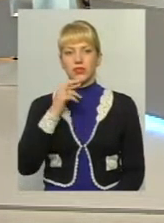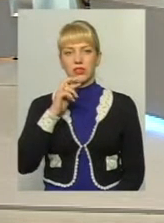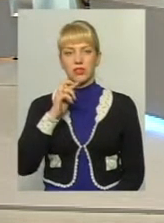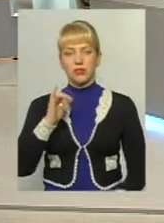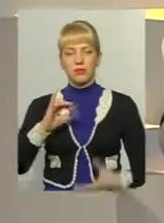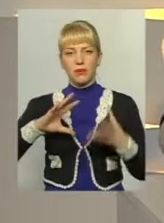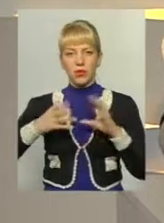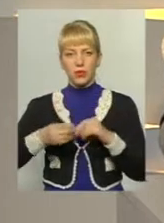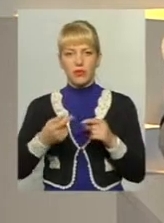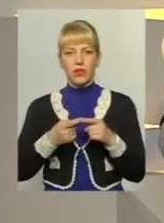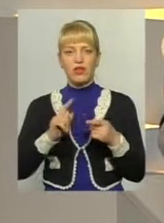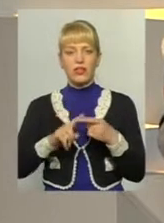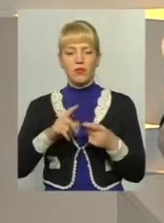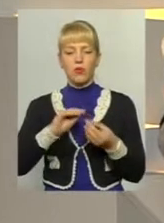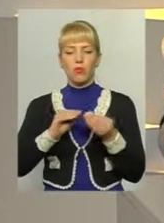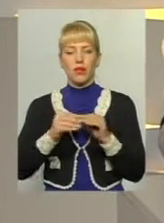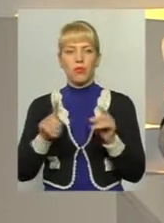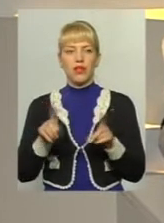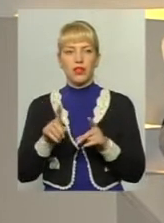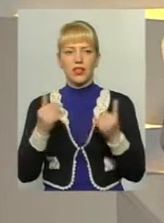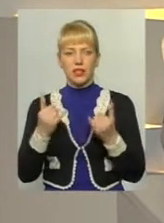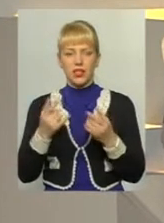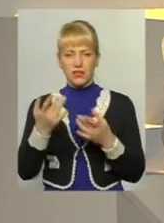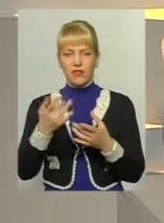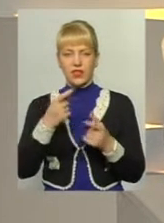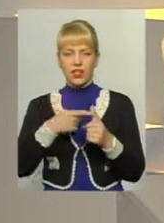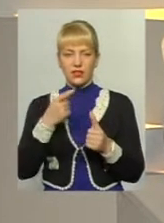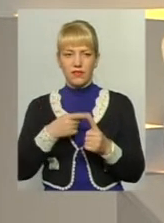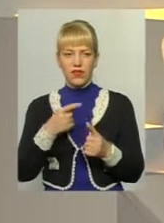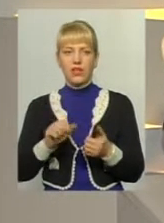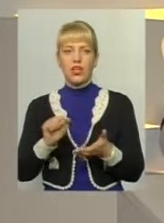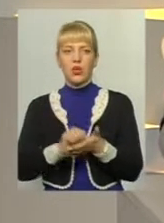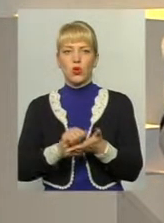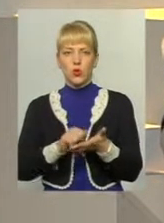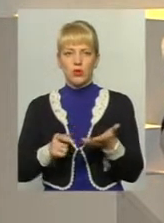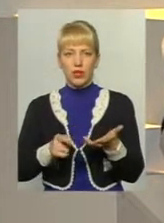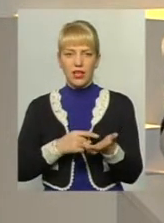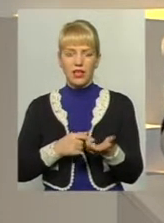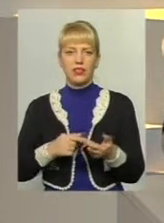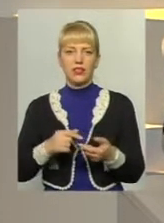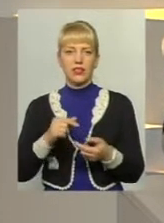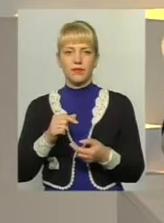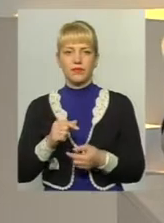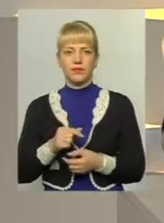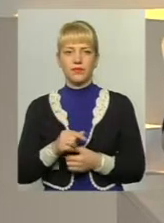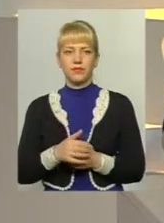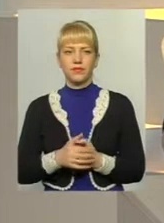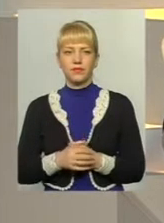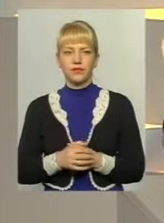йому за це. Тобто завжди є шляхи вирішення і шляхи мінімізації затрат.